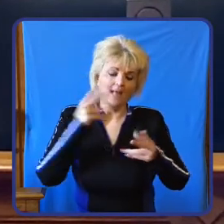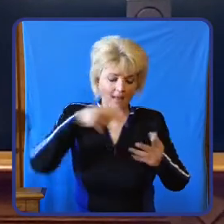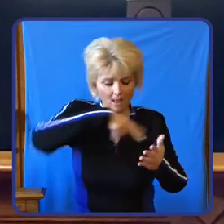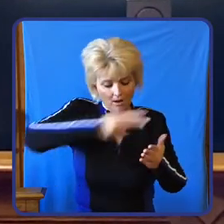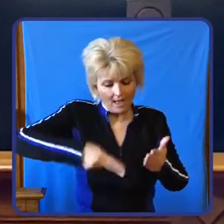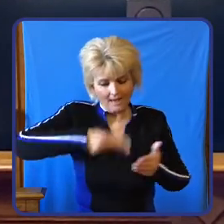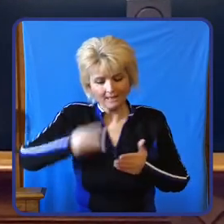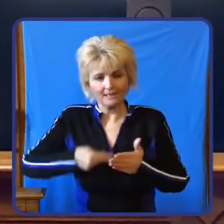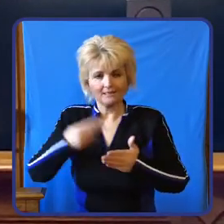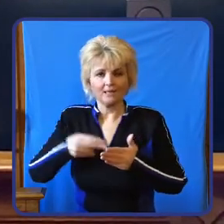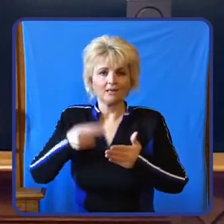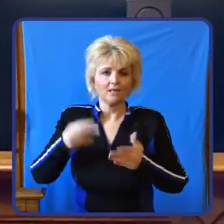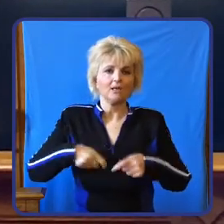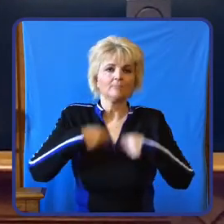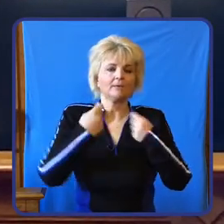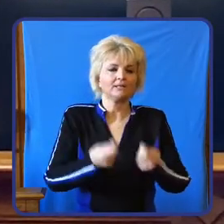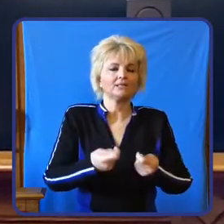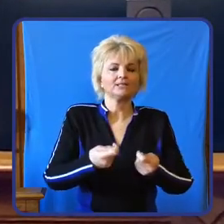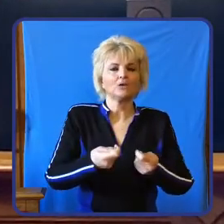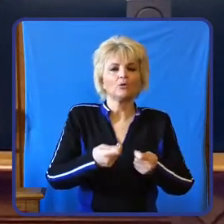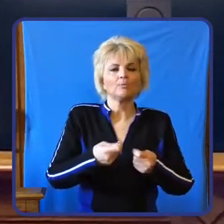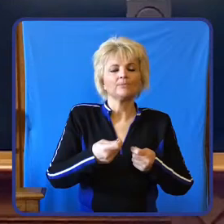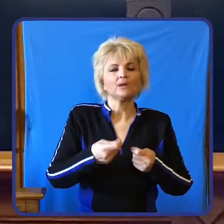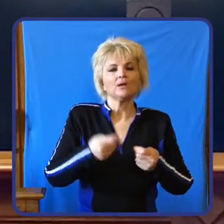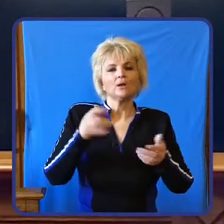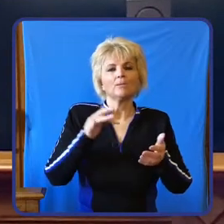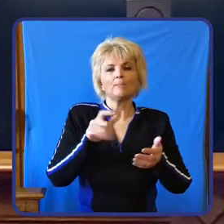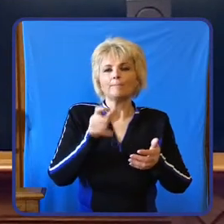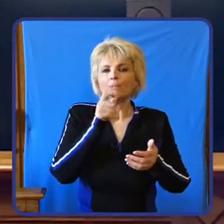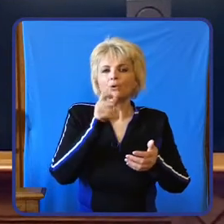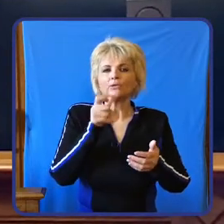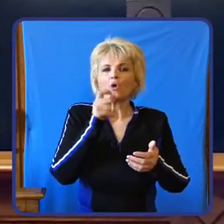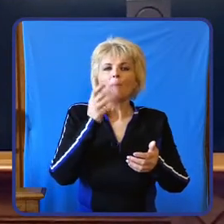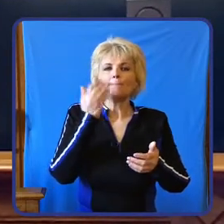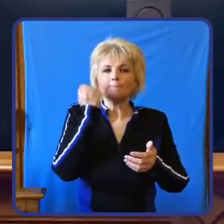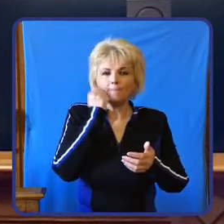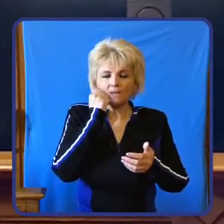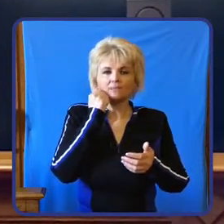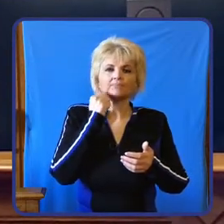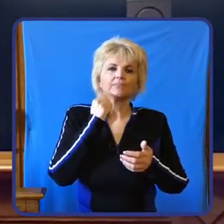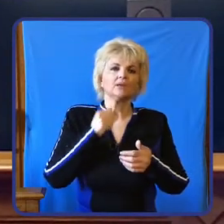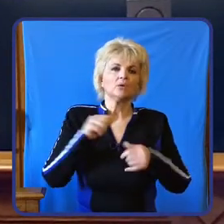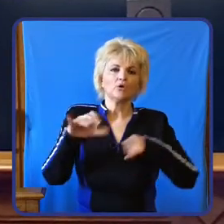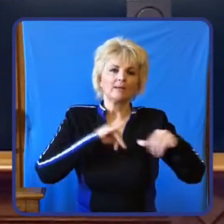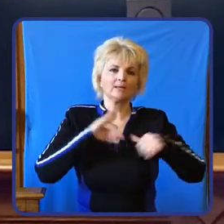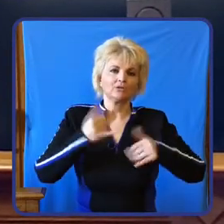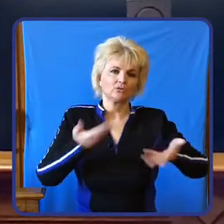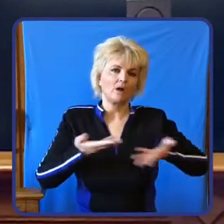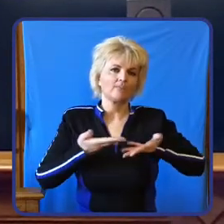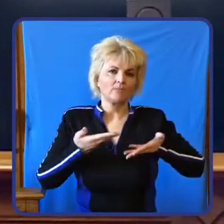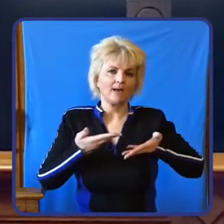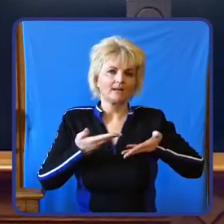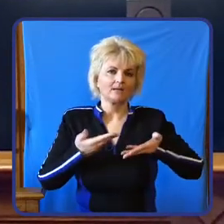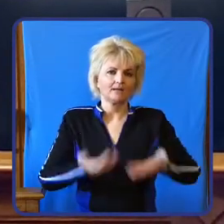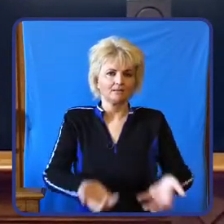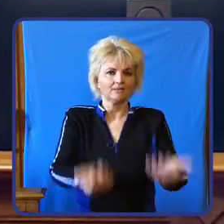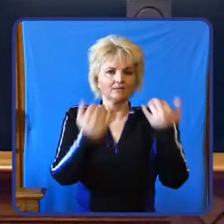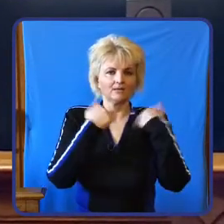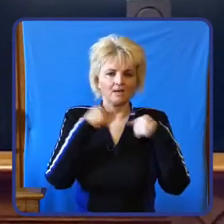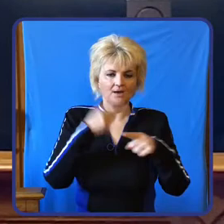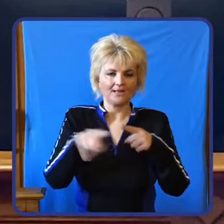ők is a petíciók.com-on azt a városi kezdeményezésünket, hogy Hódműzővásárhely is kapja meg a neki járó